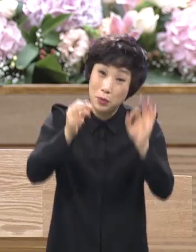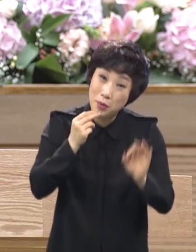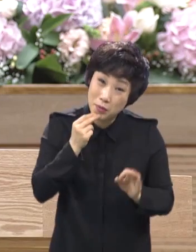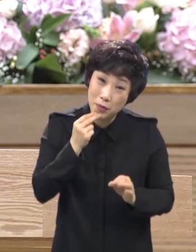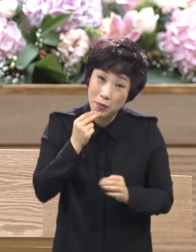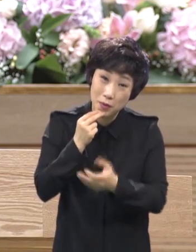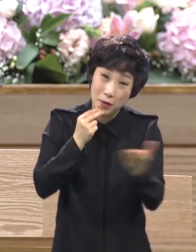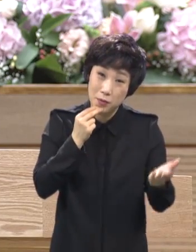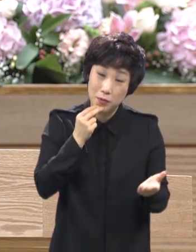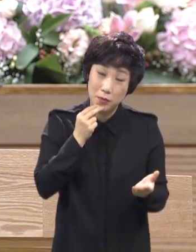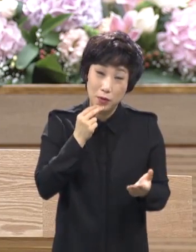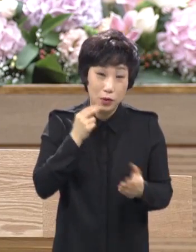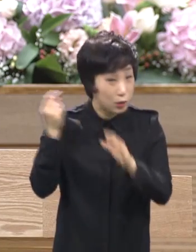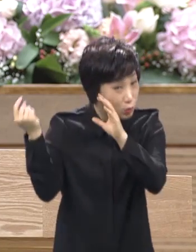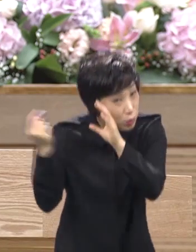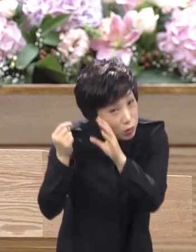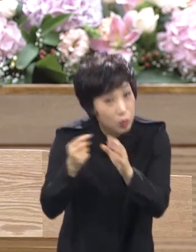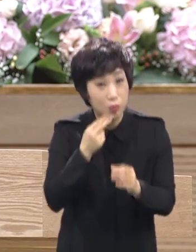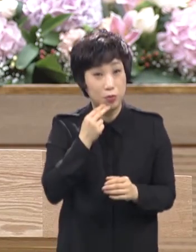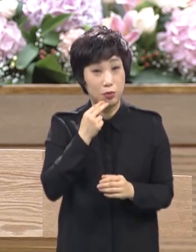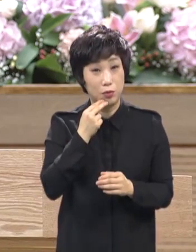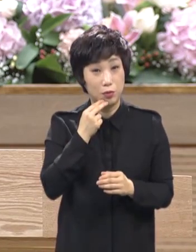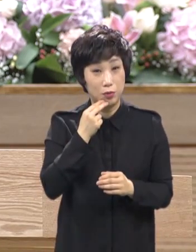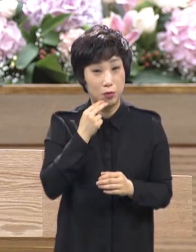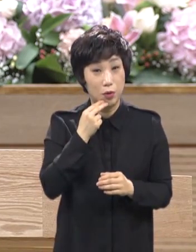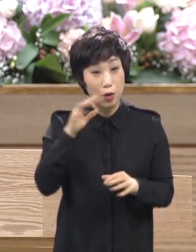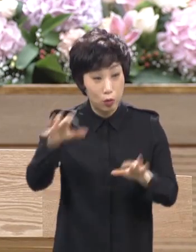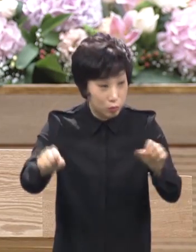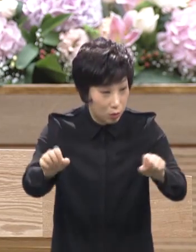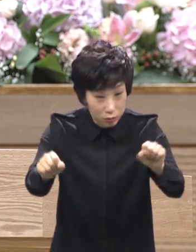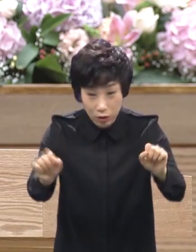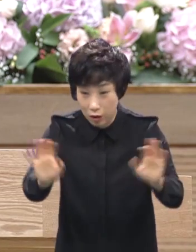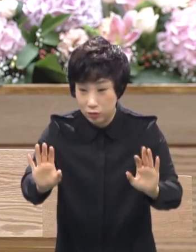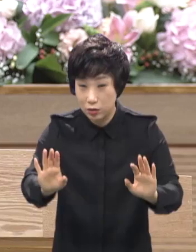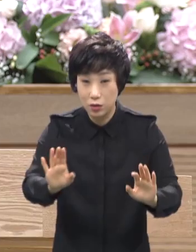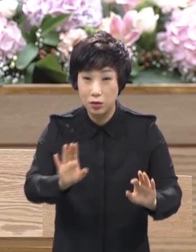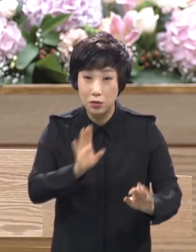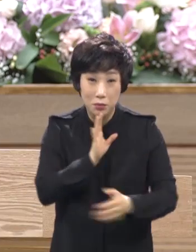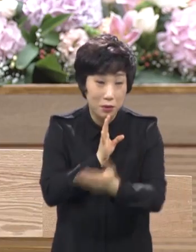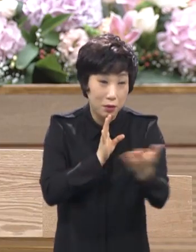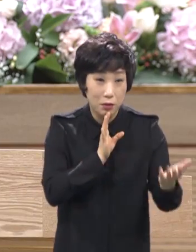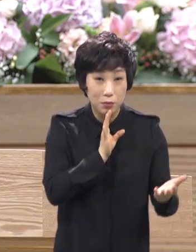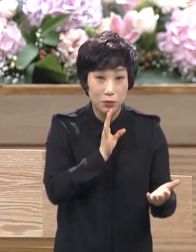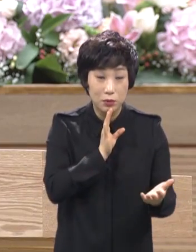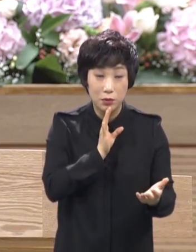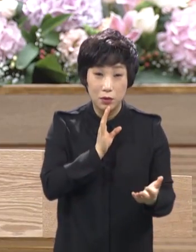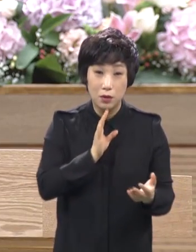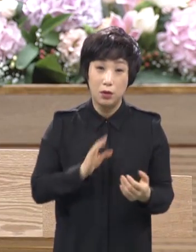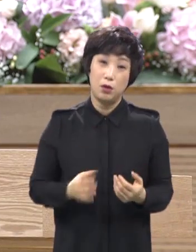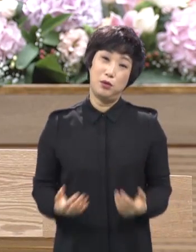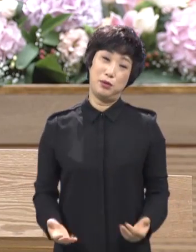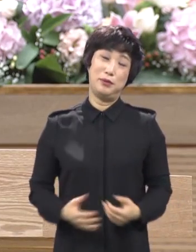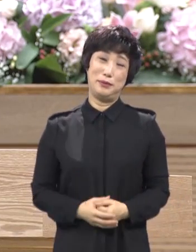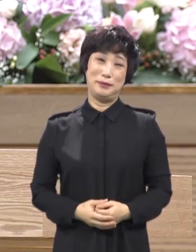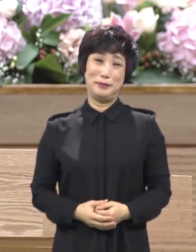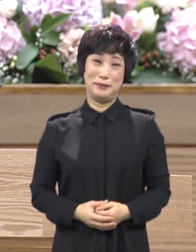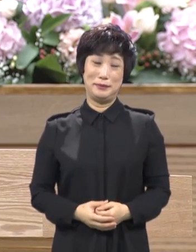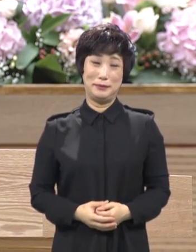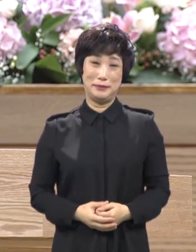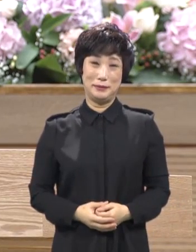보여요. 귀에 안 들려요. 손에 잡히지 않아요. 네,